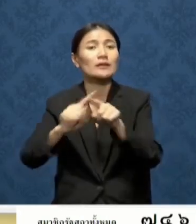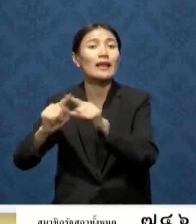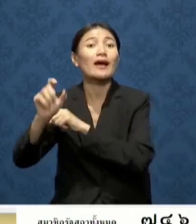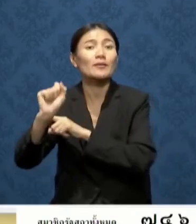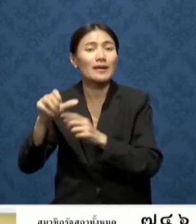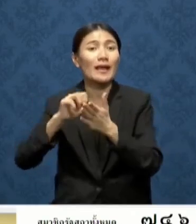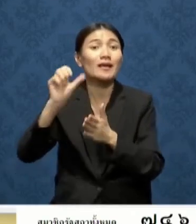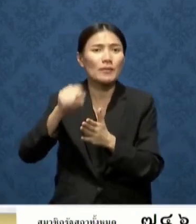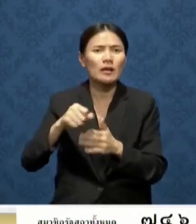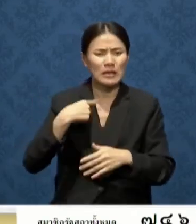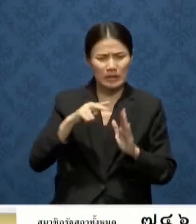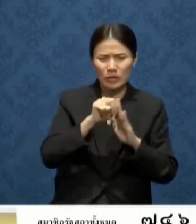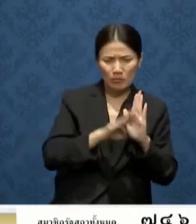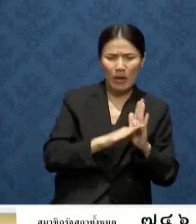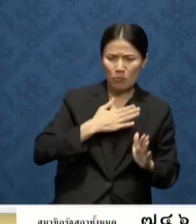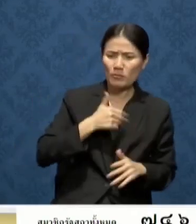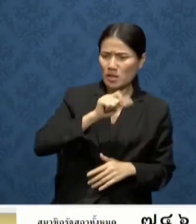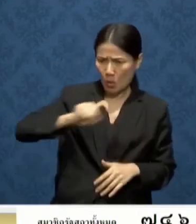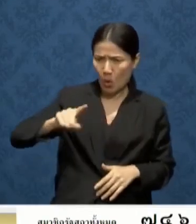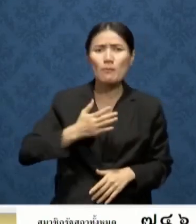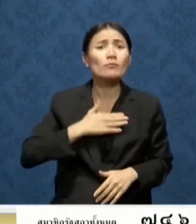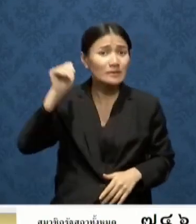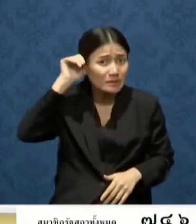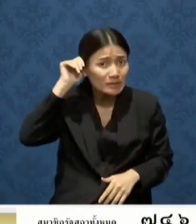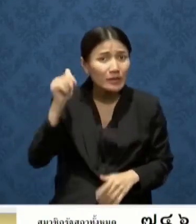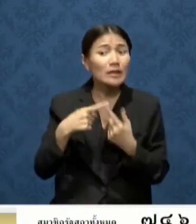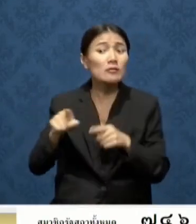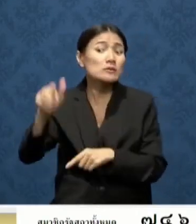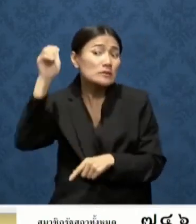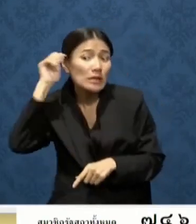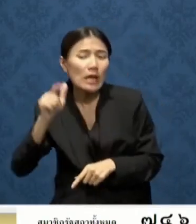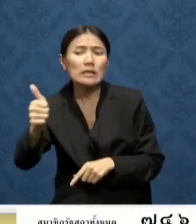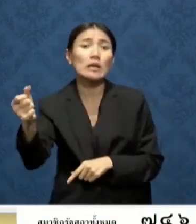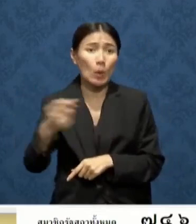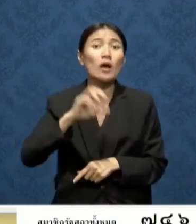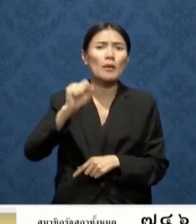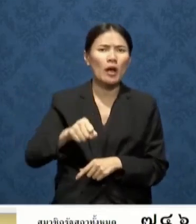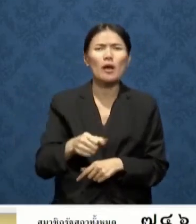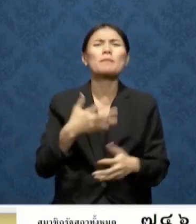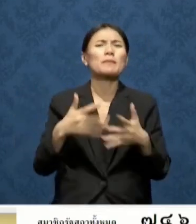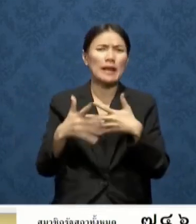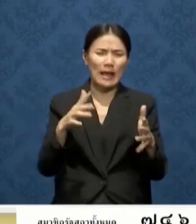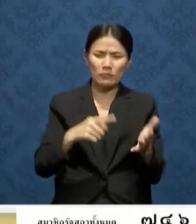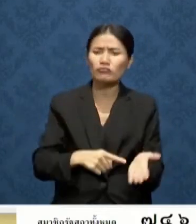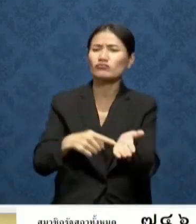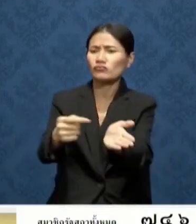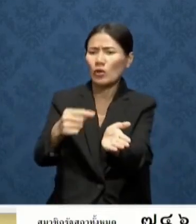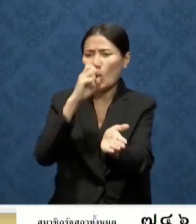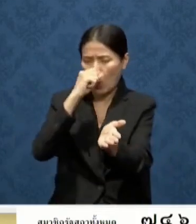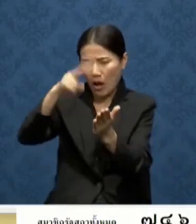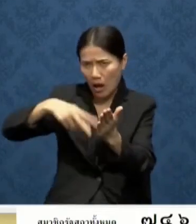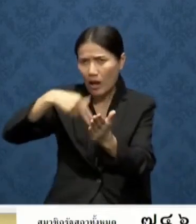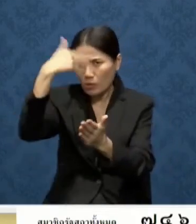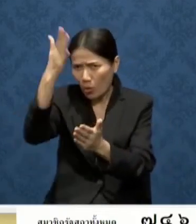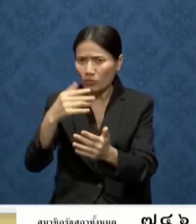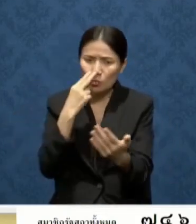ท่กคงคดกบกัน วาของท่านดกาผมแต่ไมเป็ไรทไปศึษาดูก่อน แลวมาโกเขีงกได้วาแบบไหนจะดีกว่า ต่ภาพ